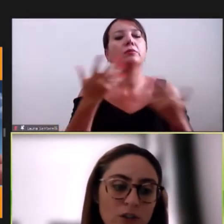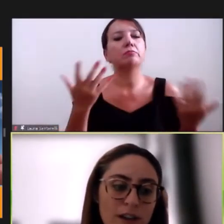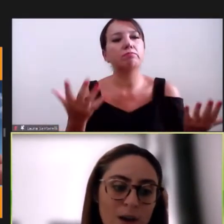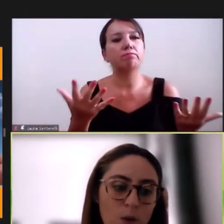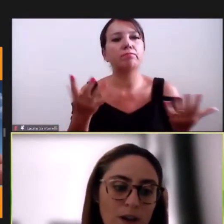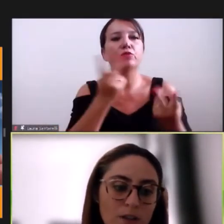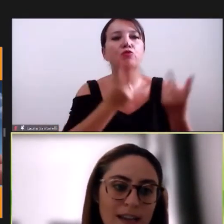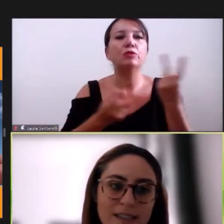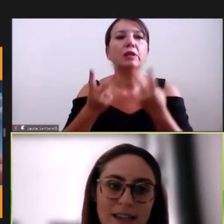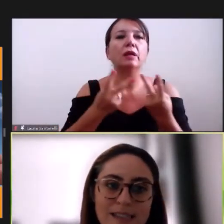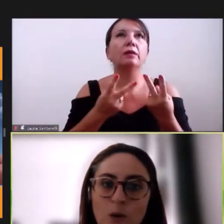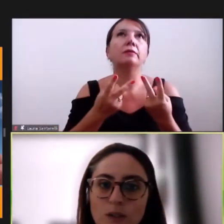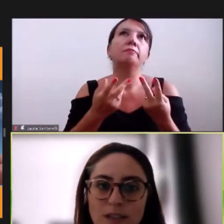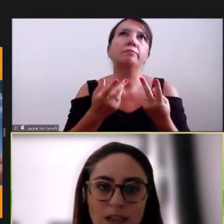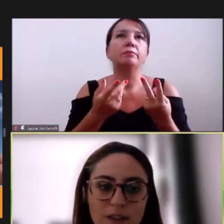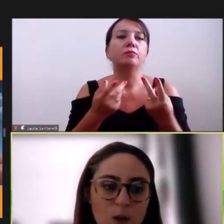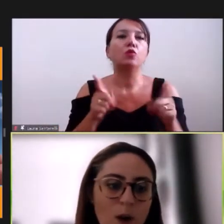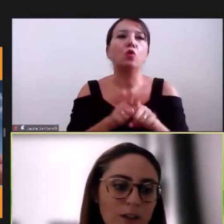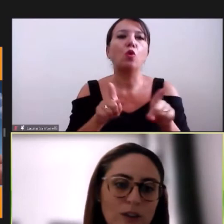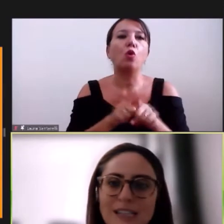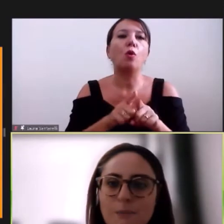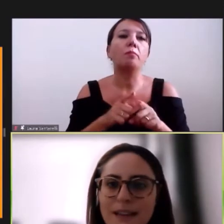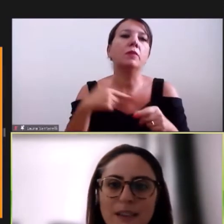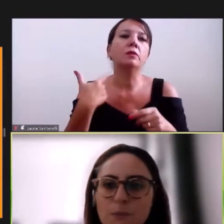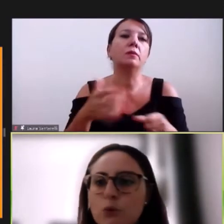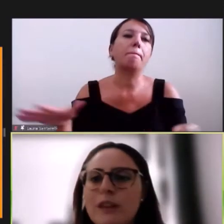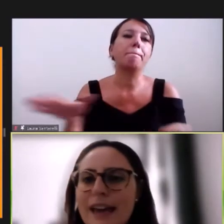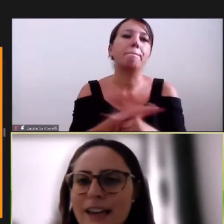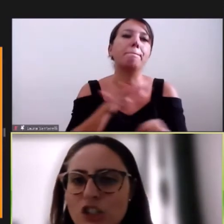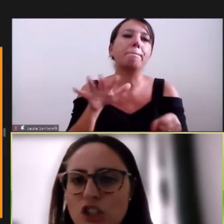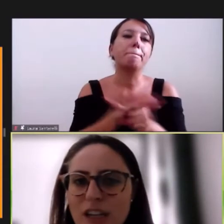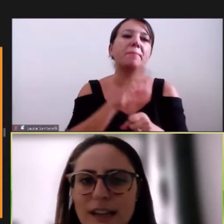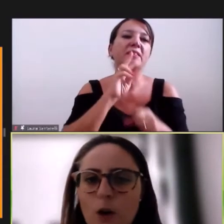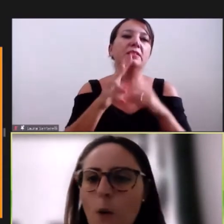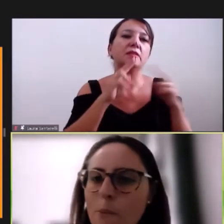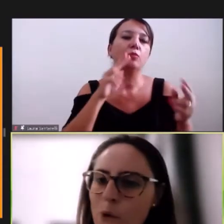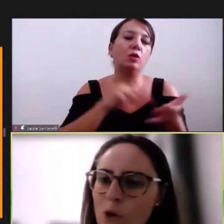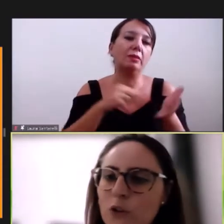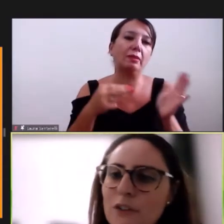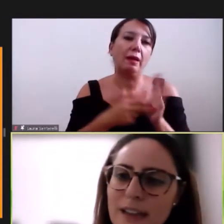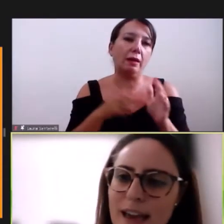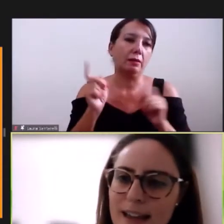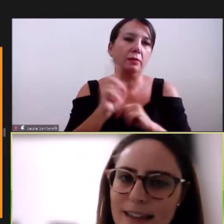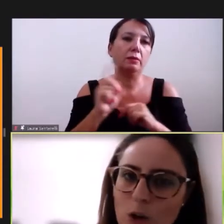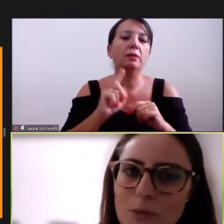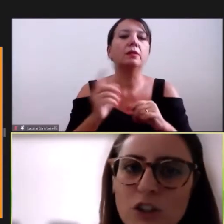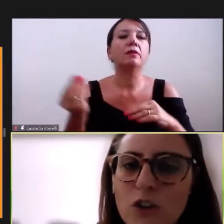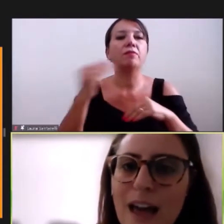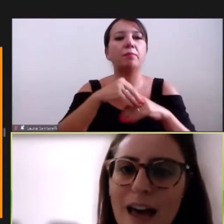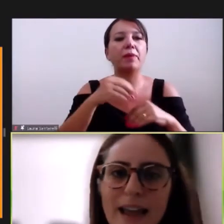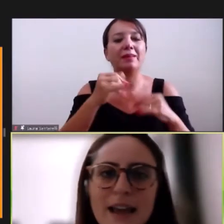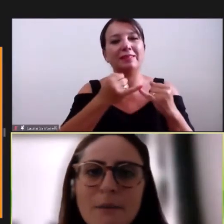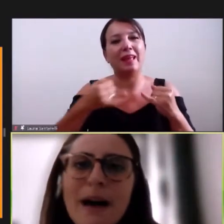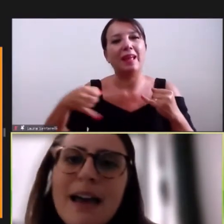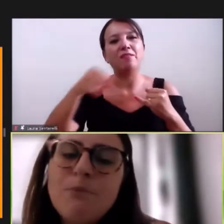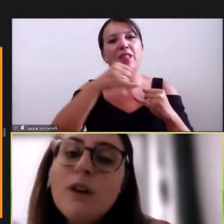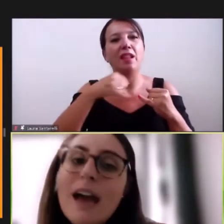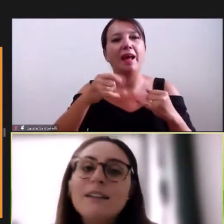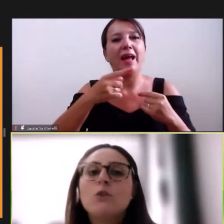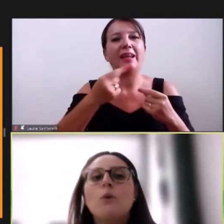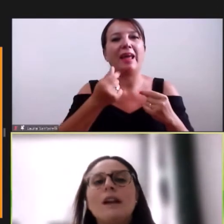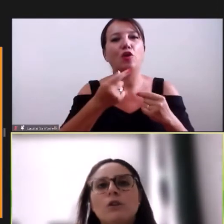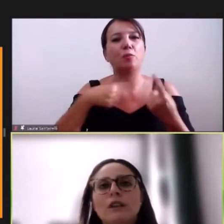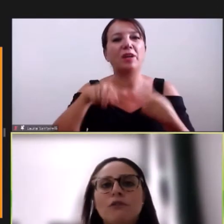di certo non è quello di essere esaustivi riguardo gli aspetti più tecnici che compongono la filiera dell'economia circolare, ma è